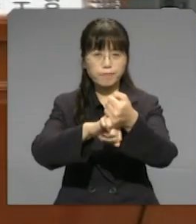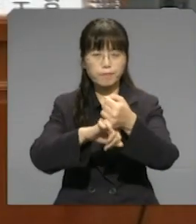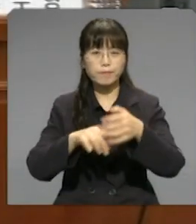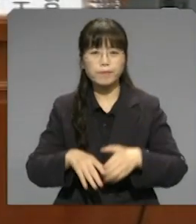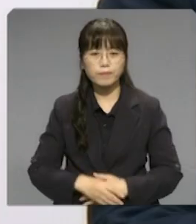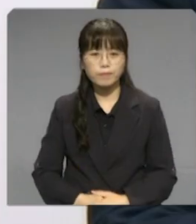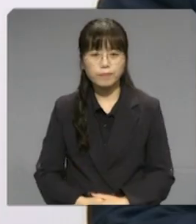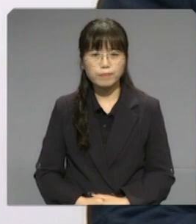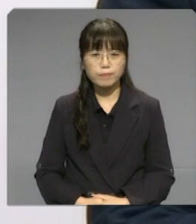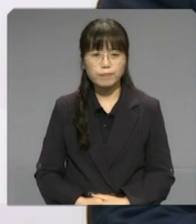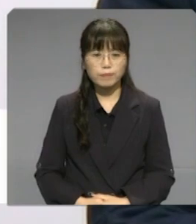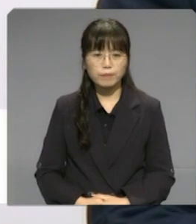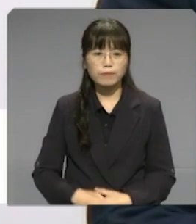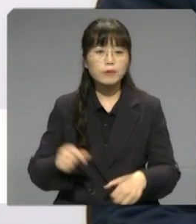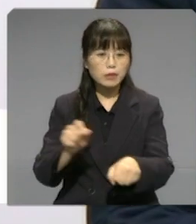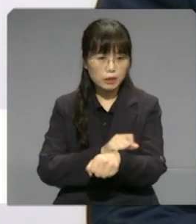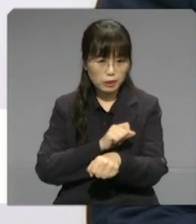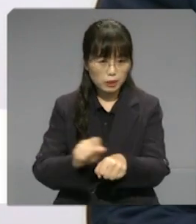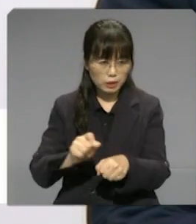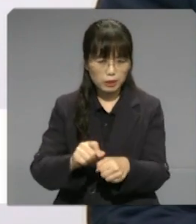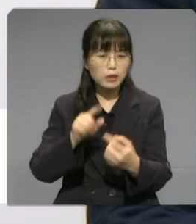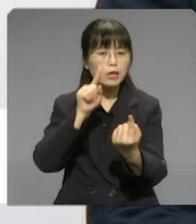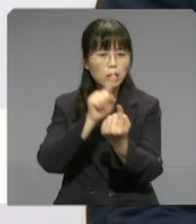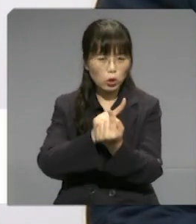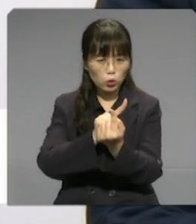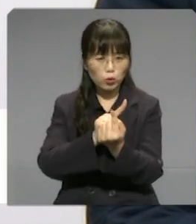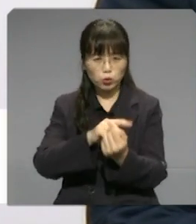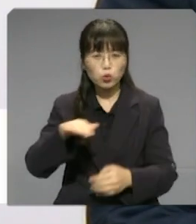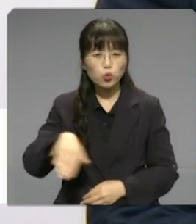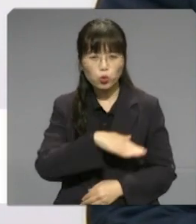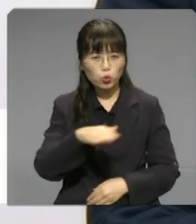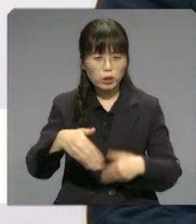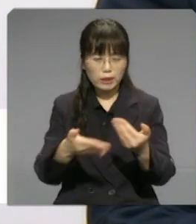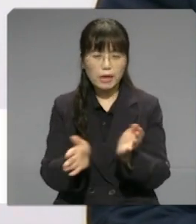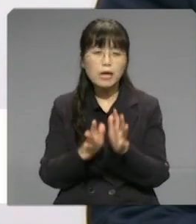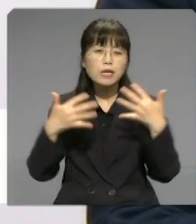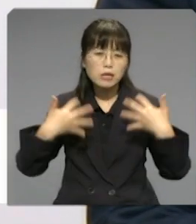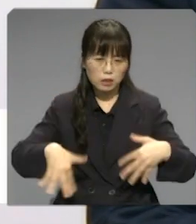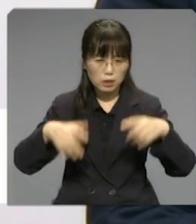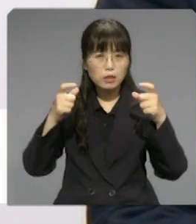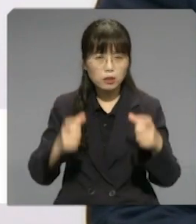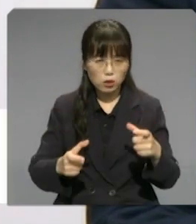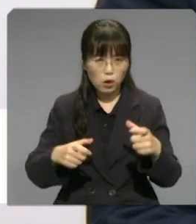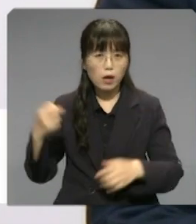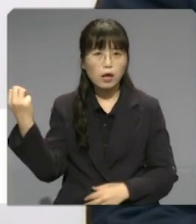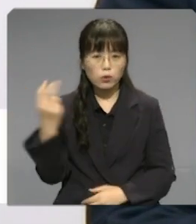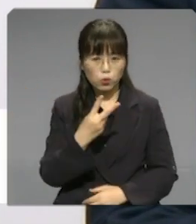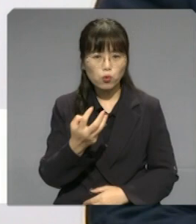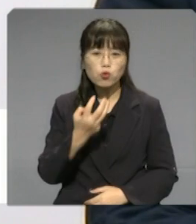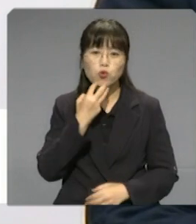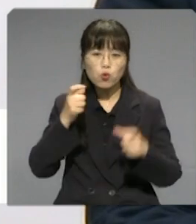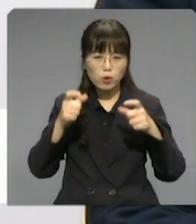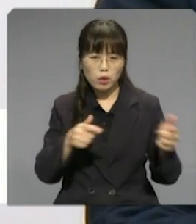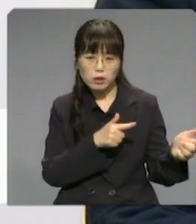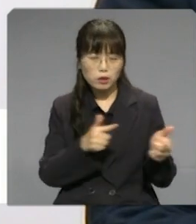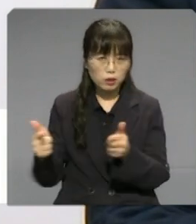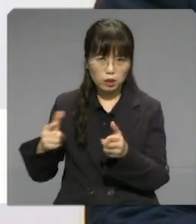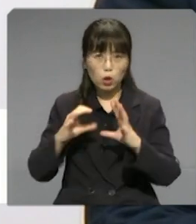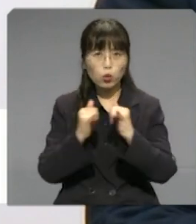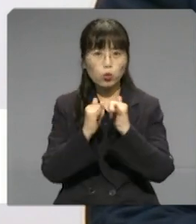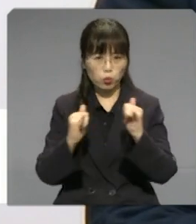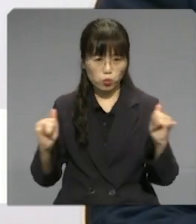약속했습니다. 특히 상대적으로 우리 당이 약세인 지역과 또 수도권